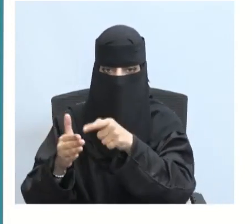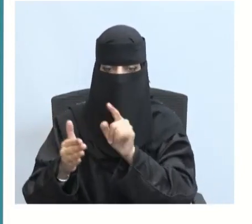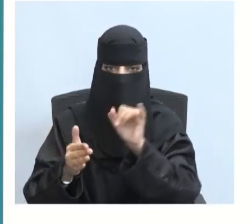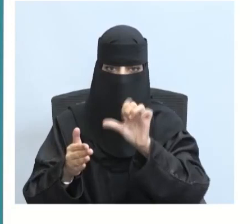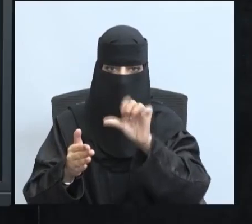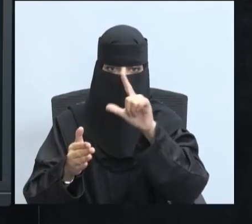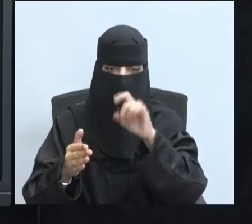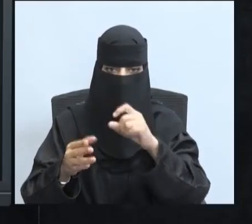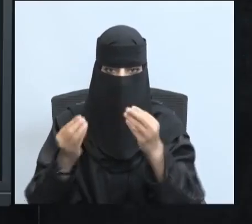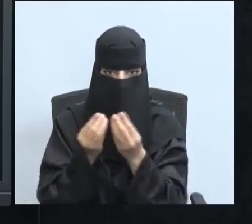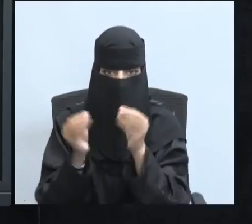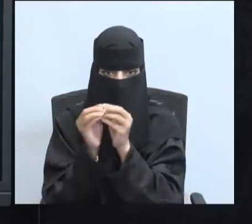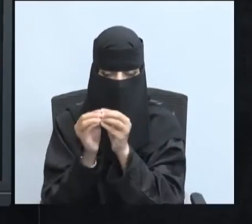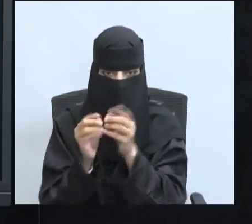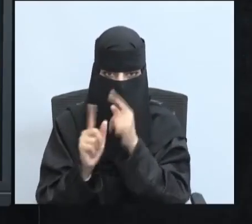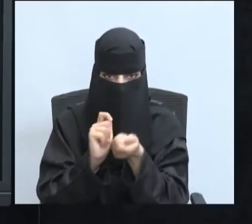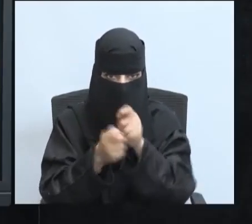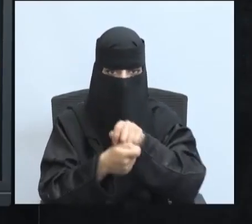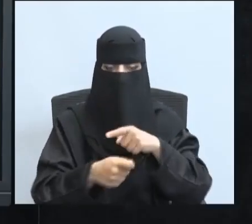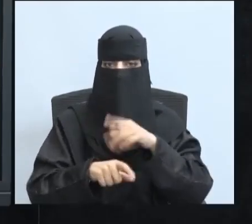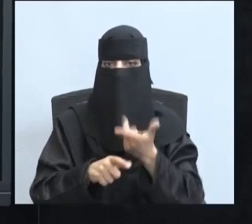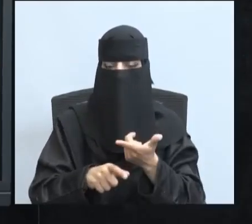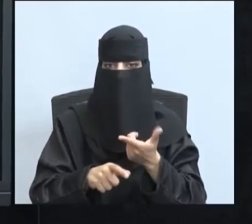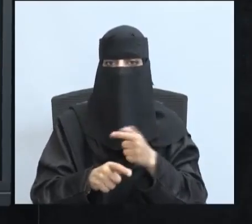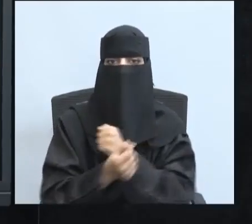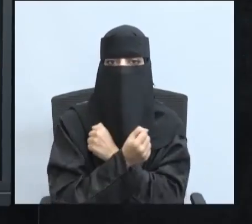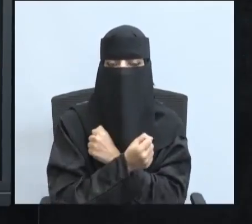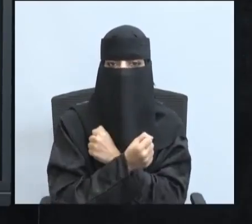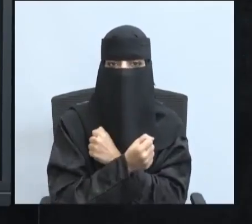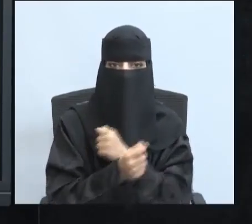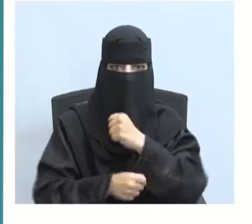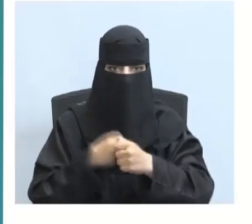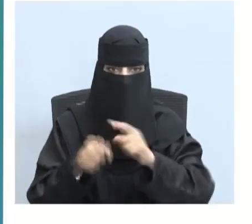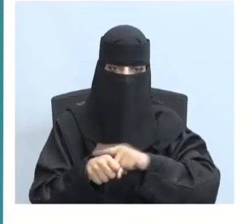مجال مغناطيسي تتحول هذه الطاقه الحركيه الى